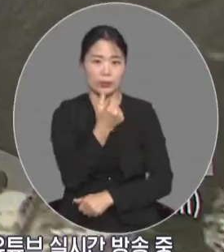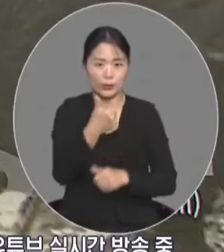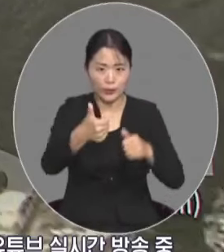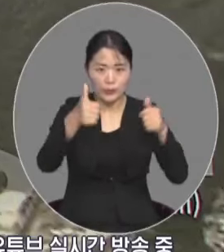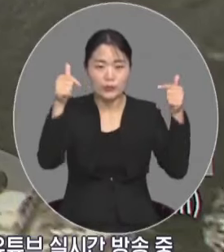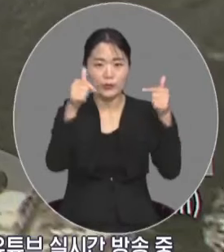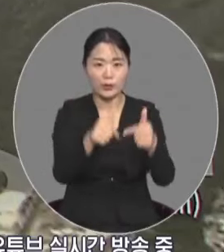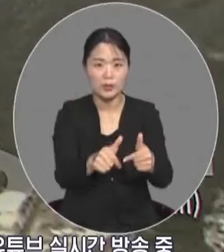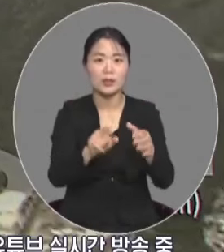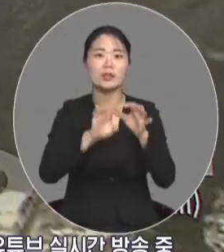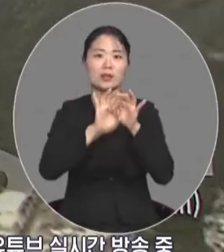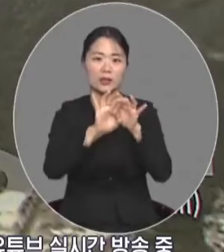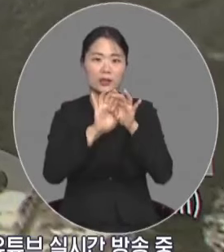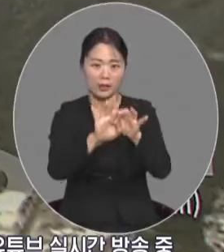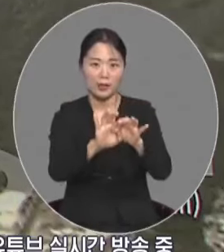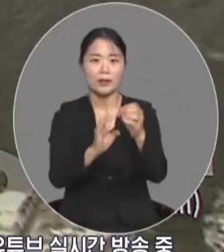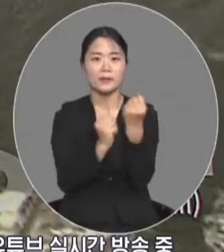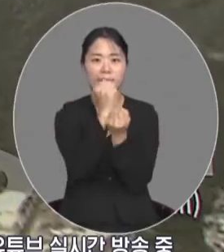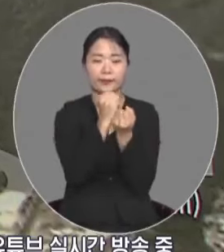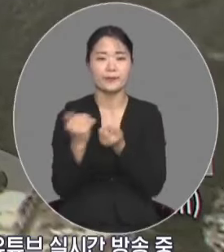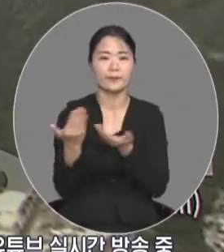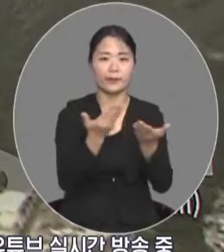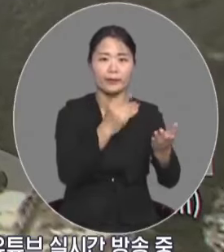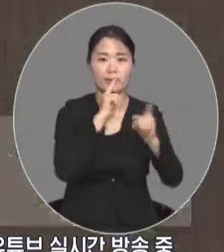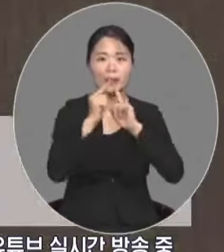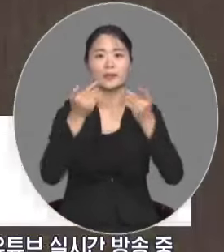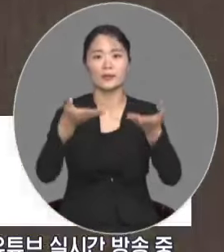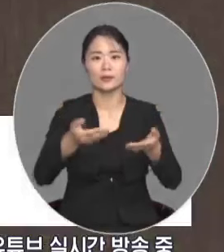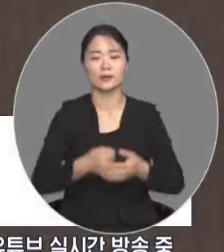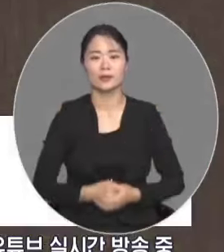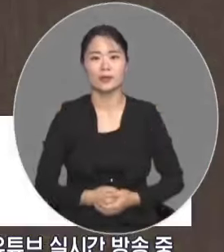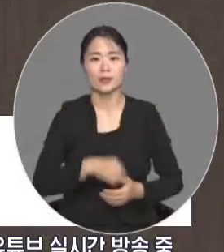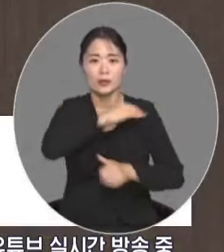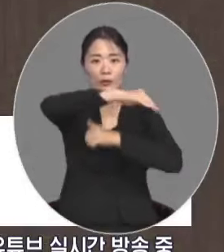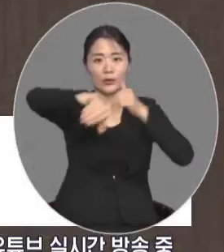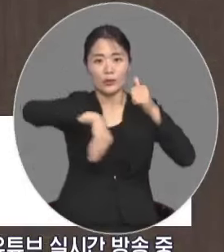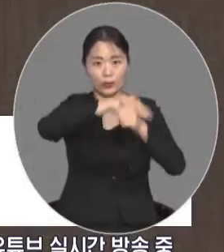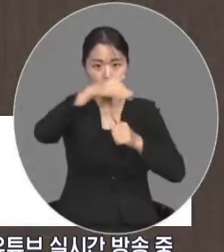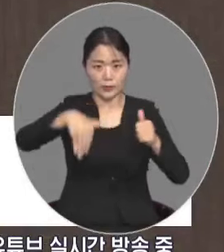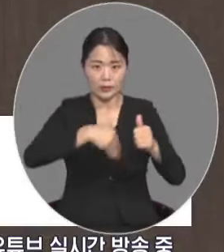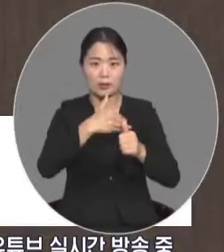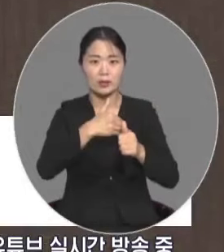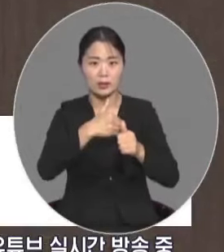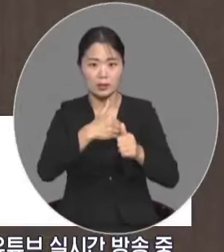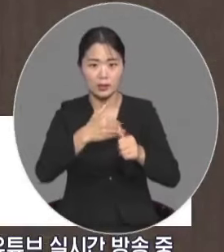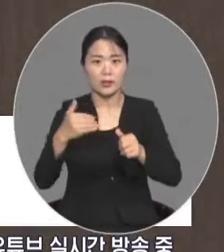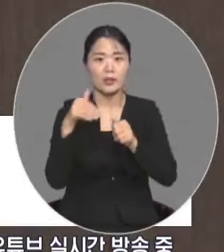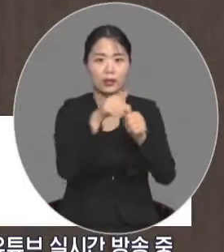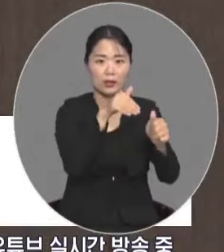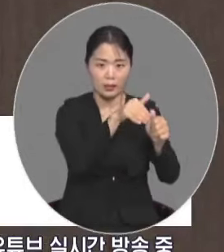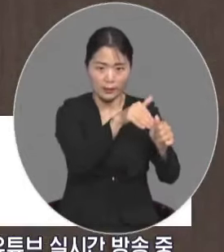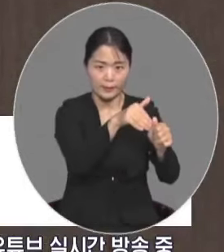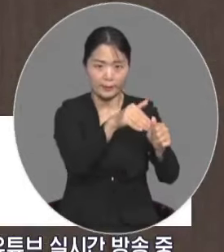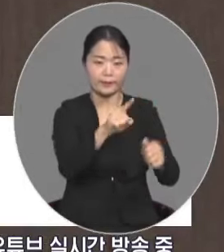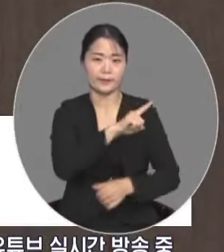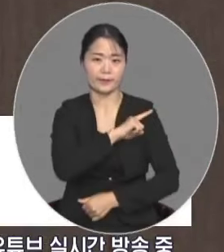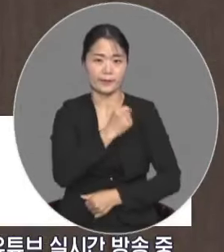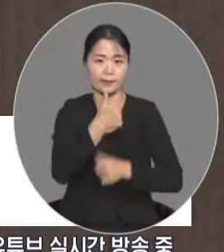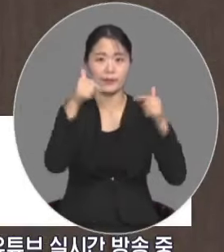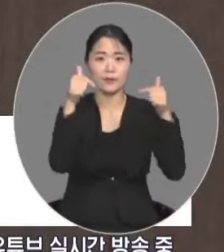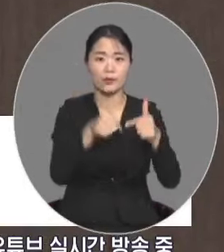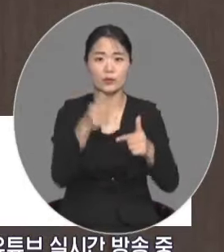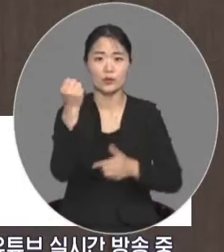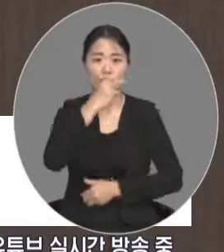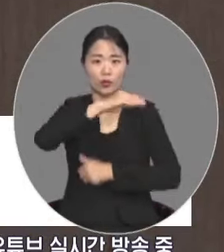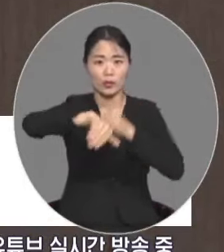입장을 밝히기도 했습니다. 케이블카가 주변 환경에 미치는 영향을 최소화하고 주변